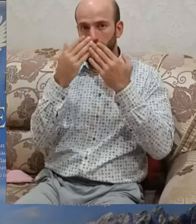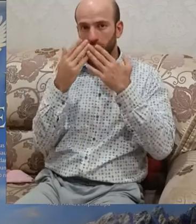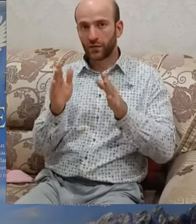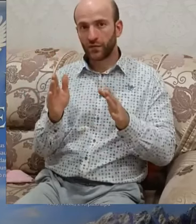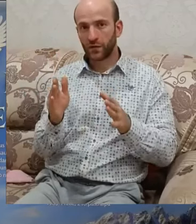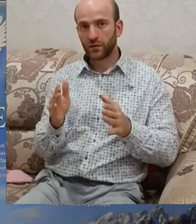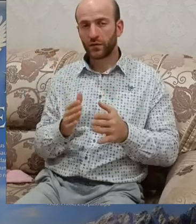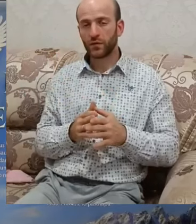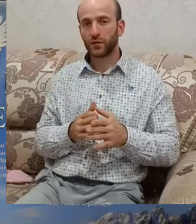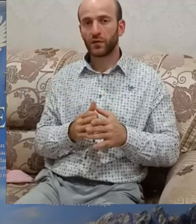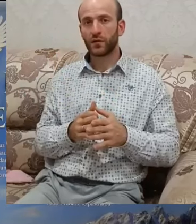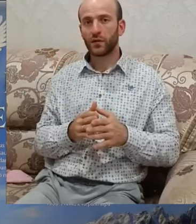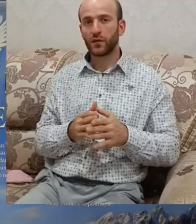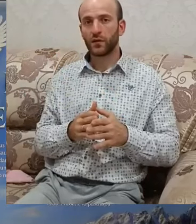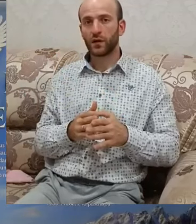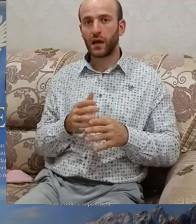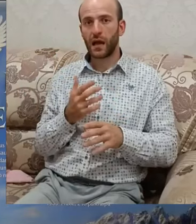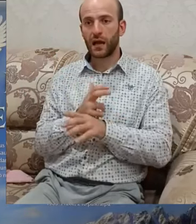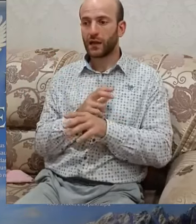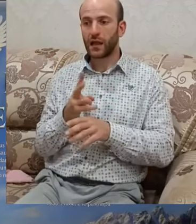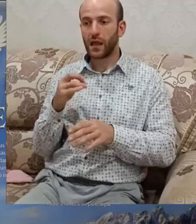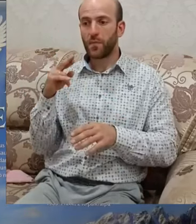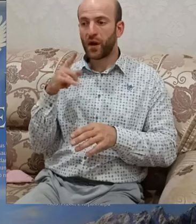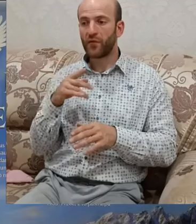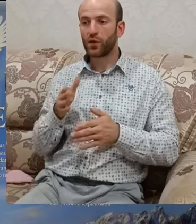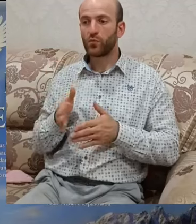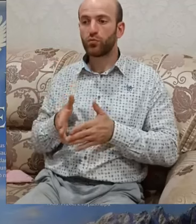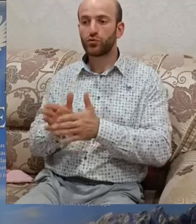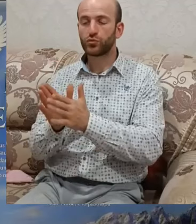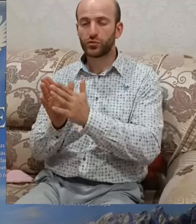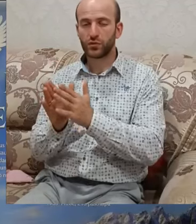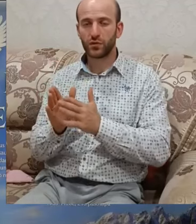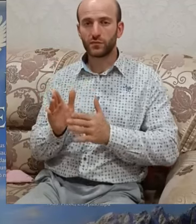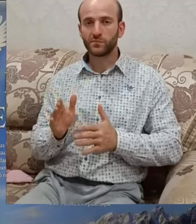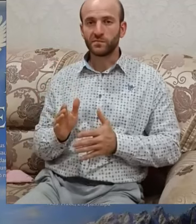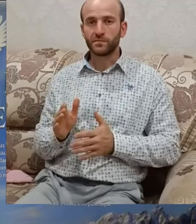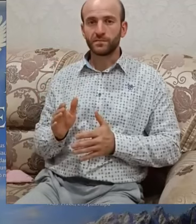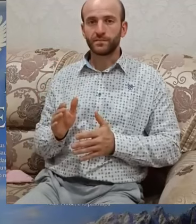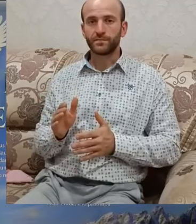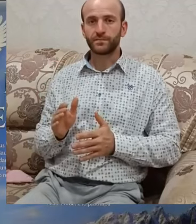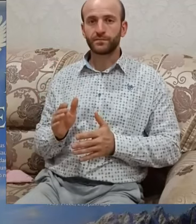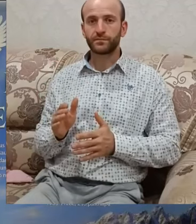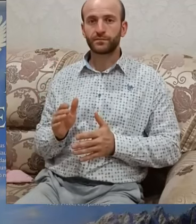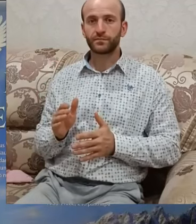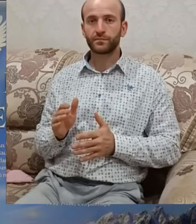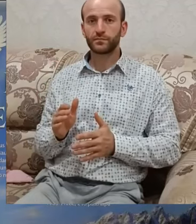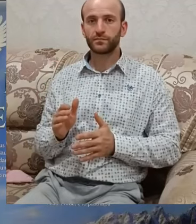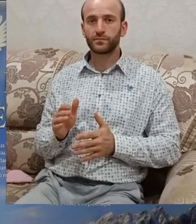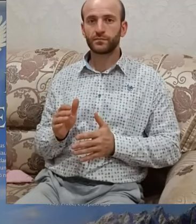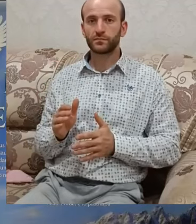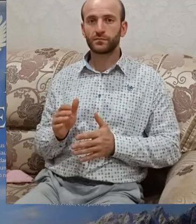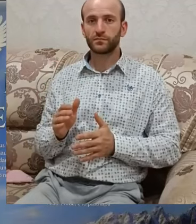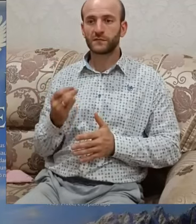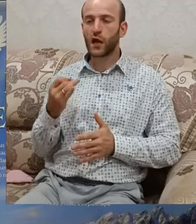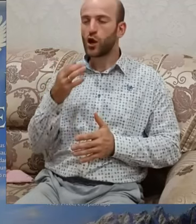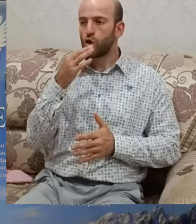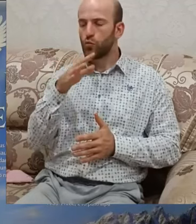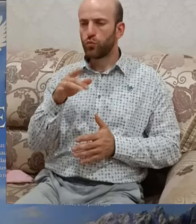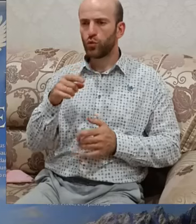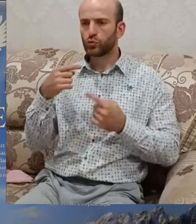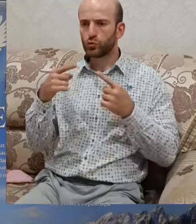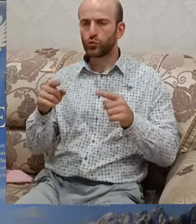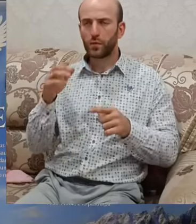O tai nėra teisingas kelias. А это неправильный путь. Ir bet kokia kita nuomonė, kuri ateina iš šalies, и любое другое